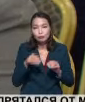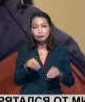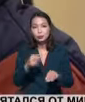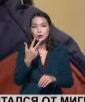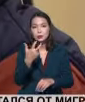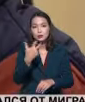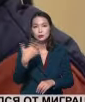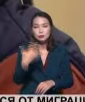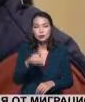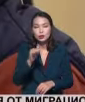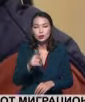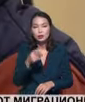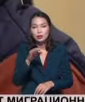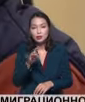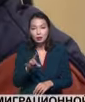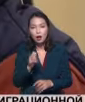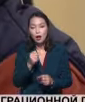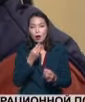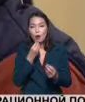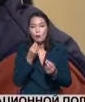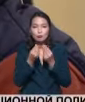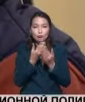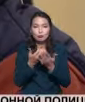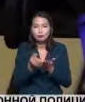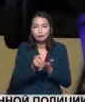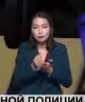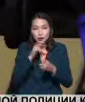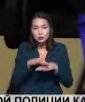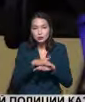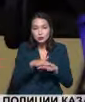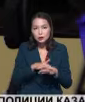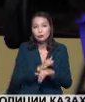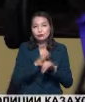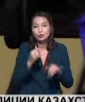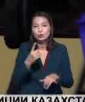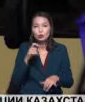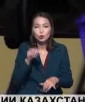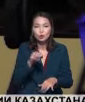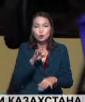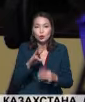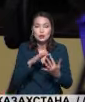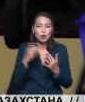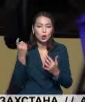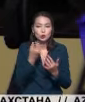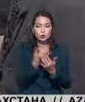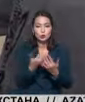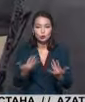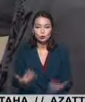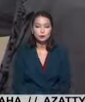300-350 тысяч гектаров, а в продовольственный резерв страны передаются сотни тысяч тонн сельхозпродукции.